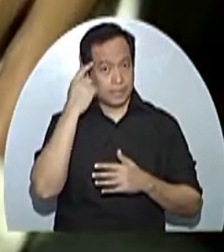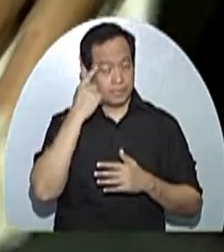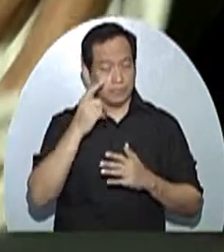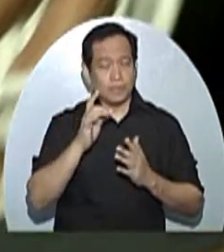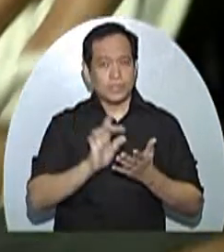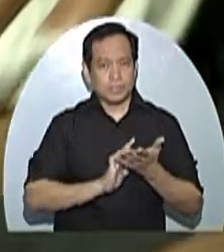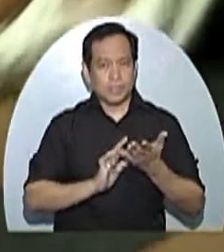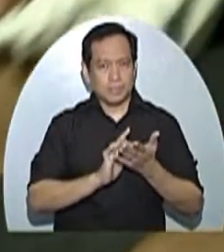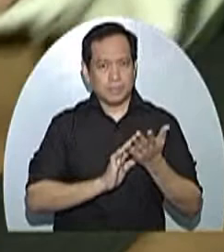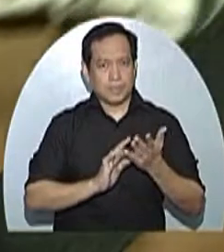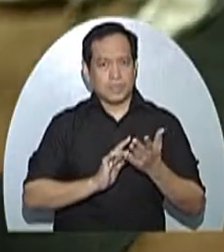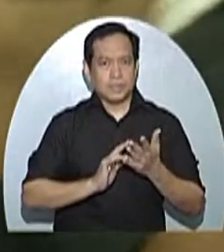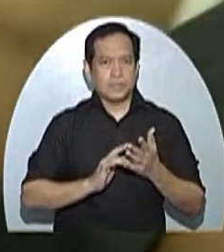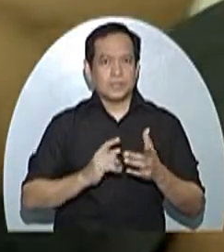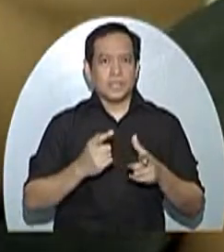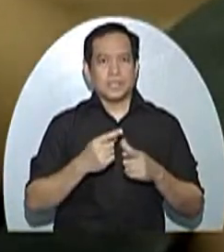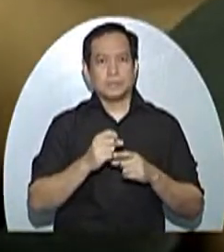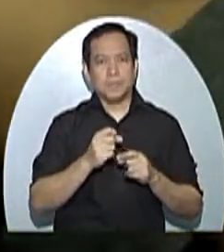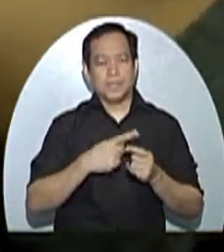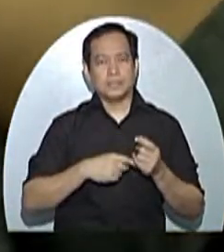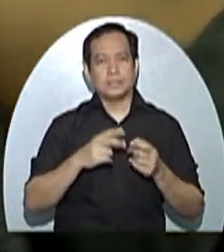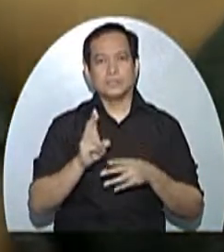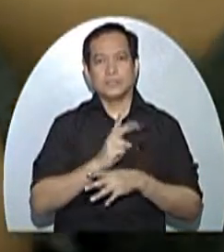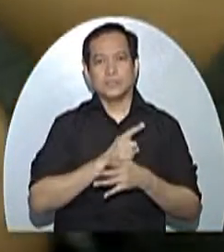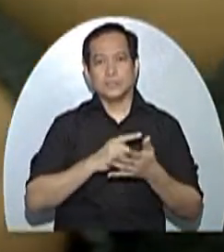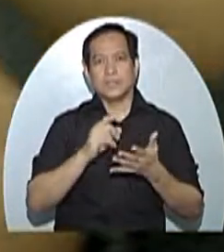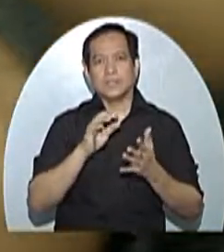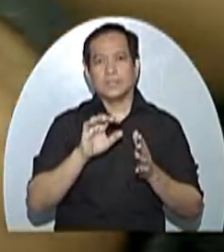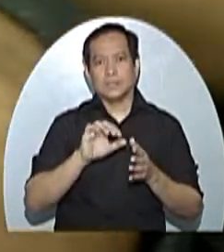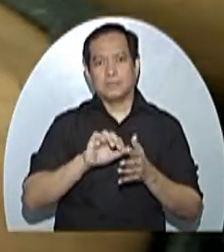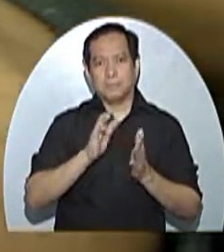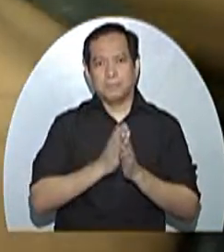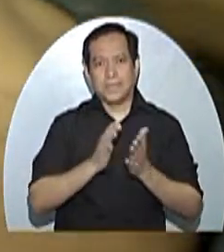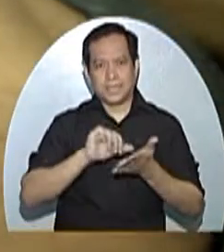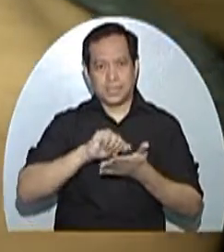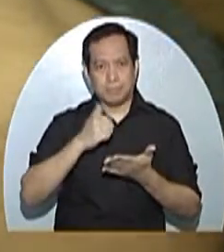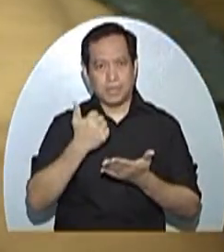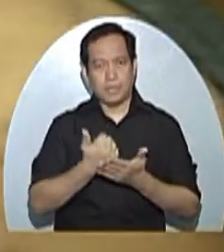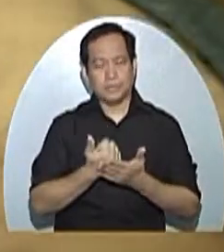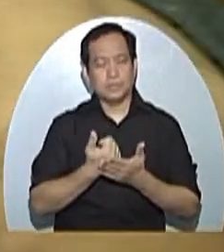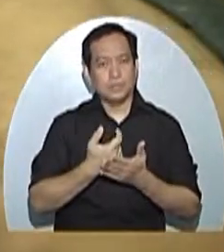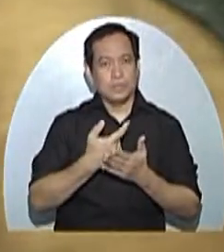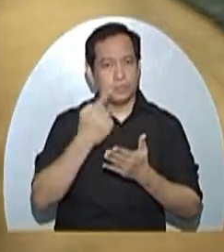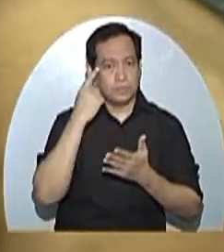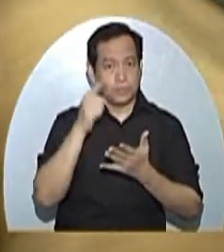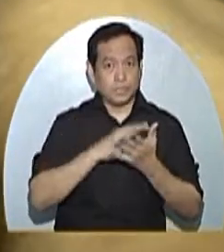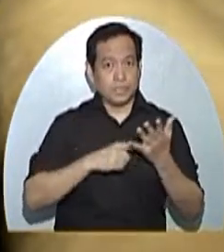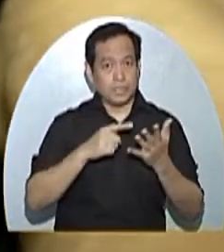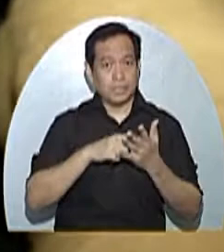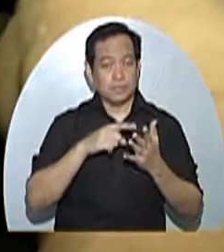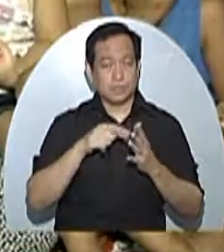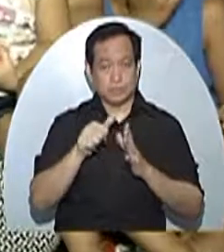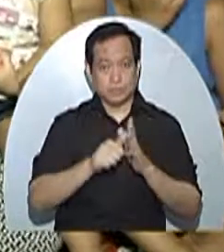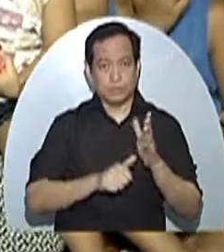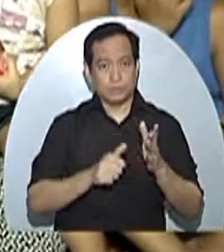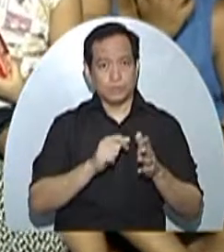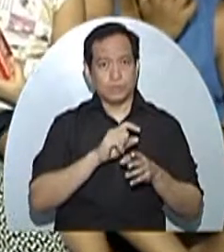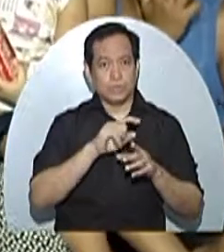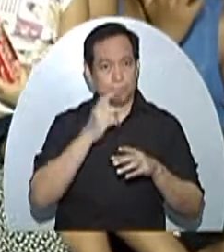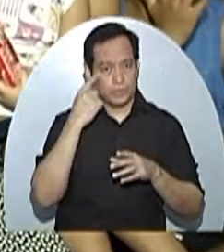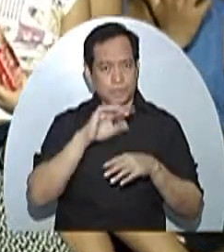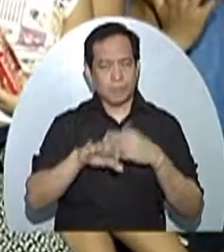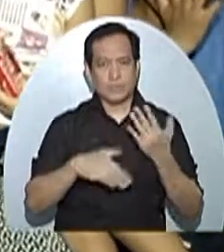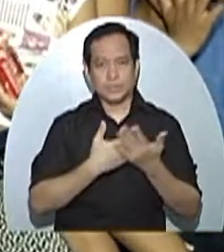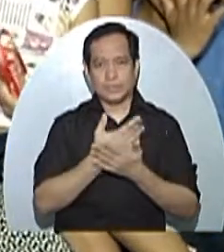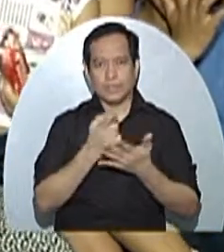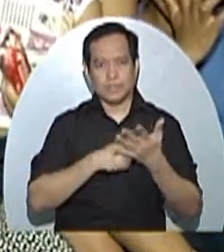kanyang gamutan. Malaki-laki na rin ang halagang kinakailangan nila para may sagawa ang mga ito. Kaya naman lahat